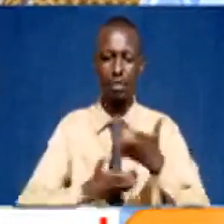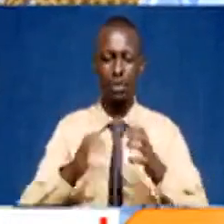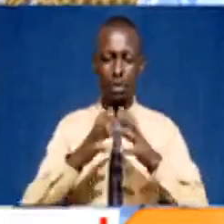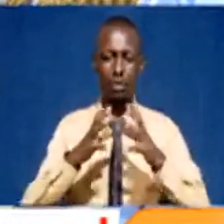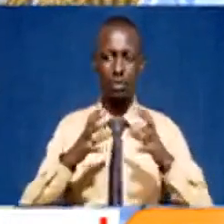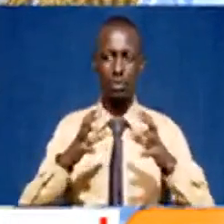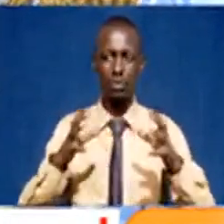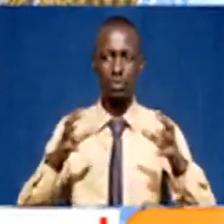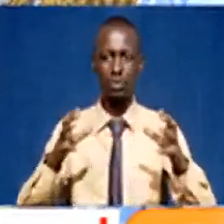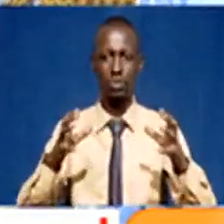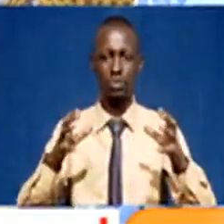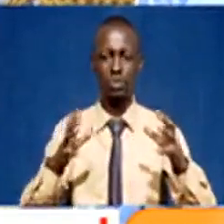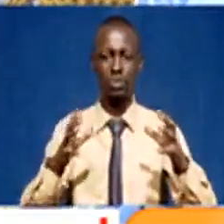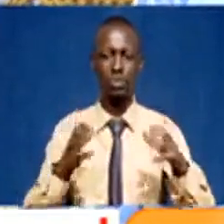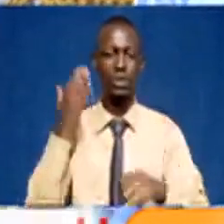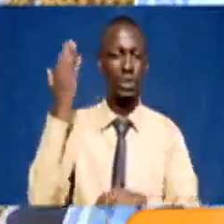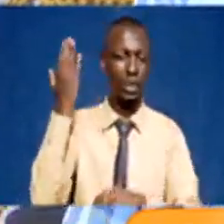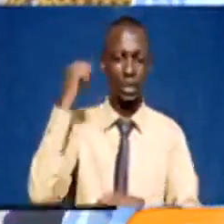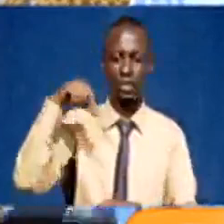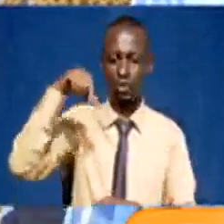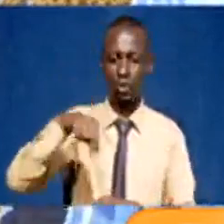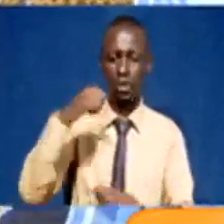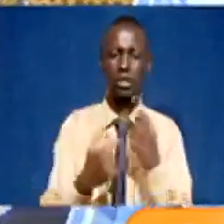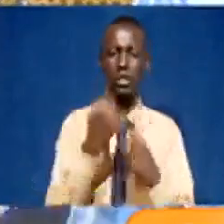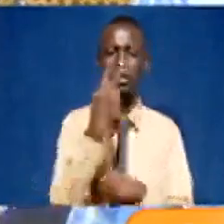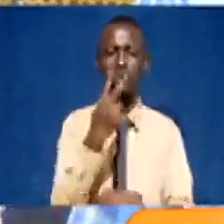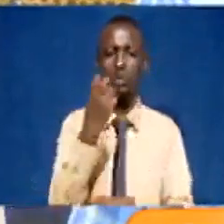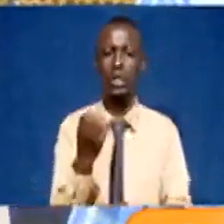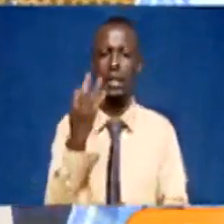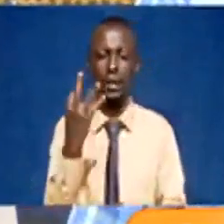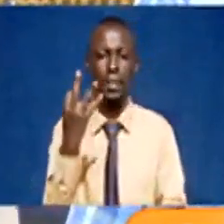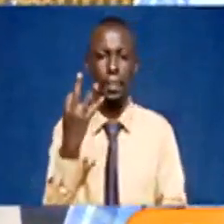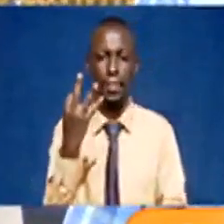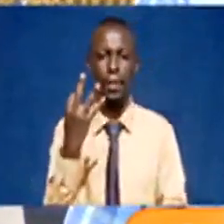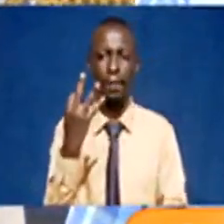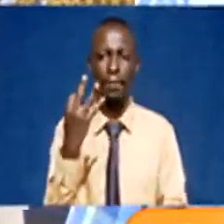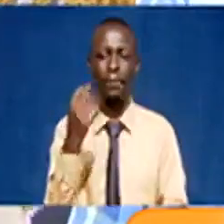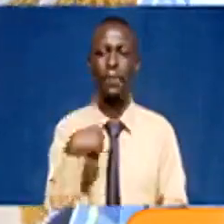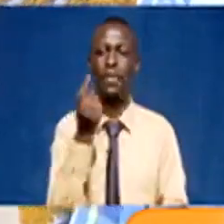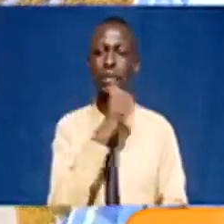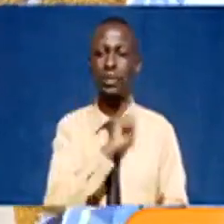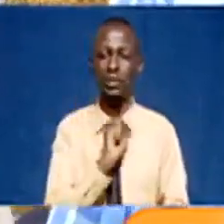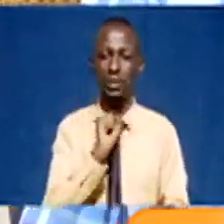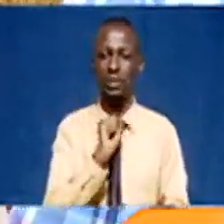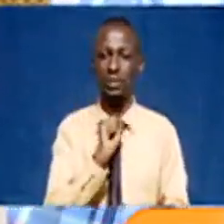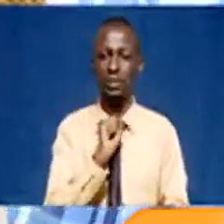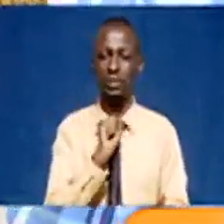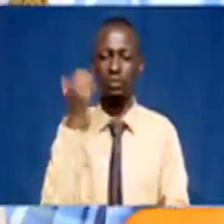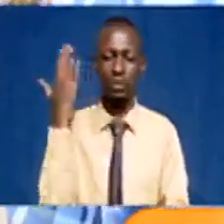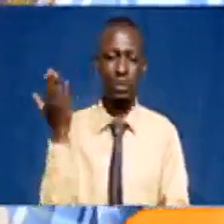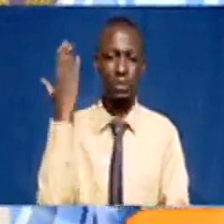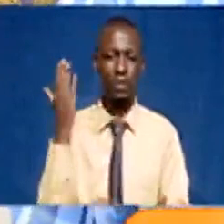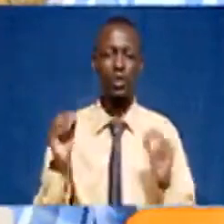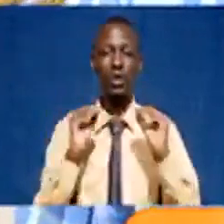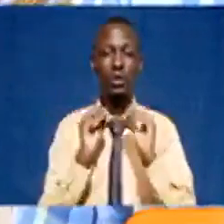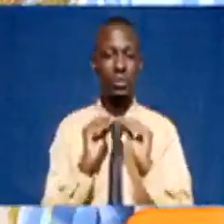from the last quarter of 2023. And I did actually try to mention in earlier meetings